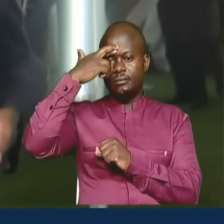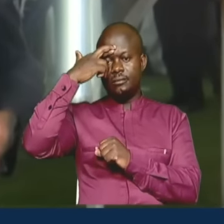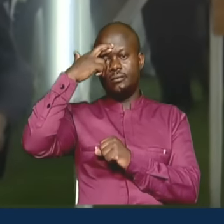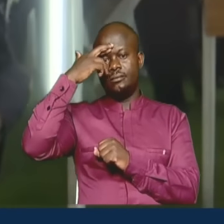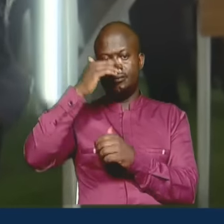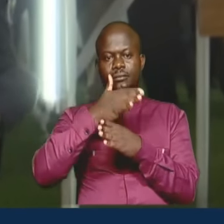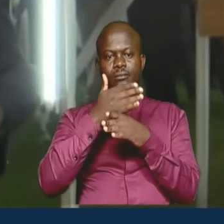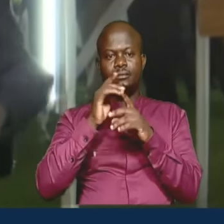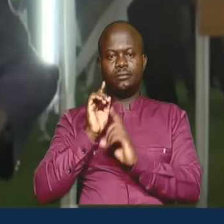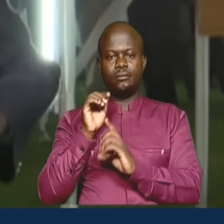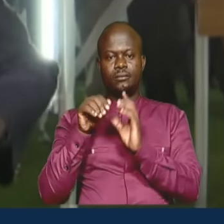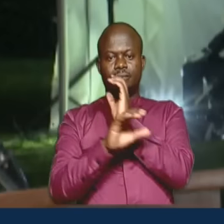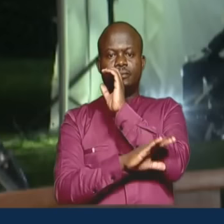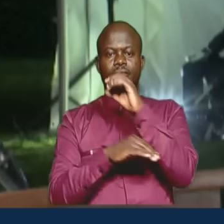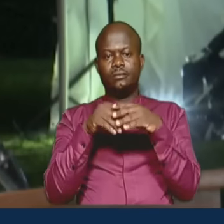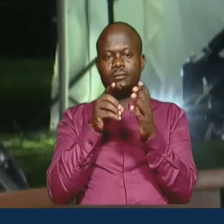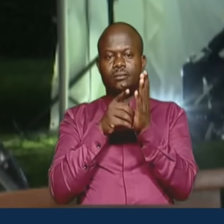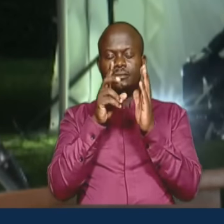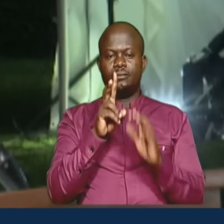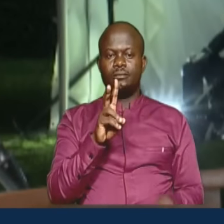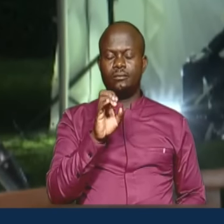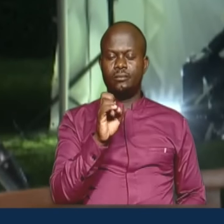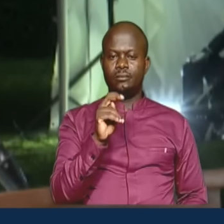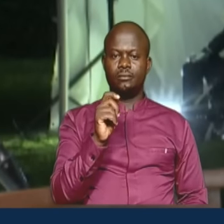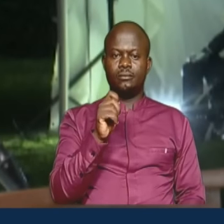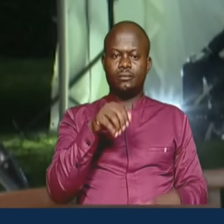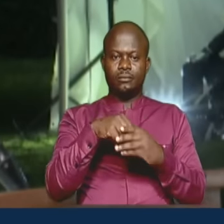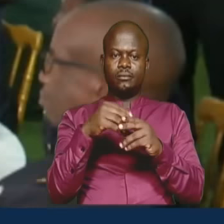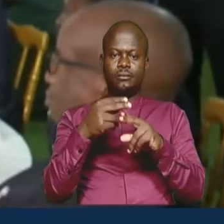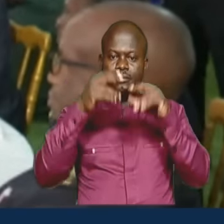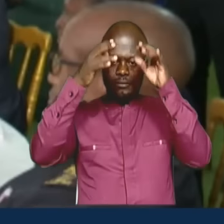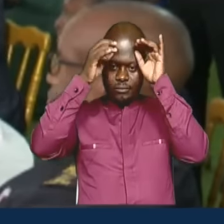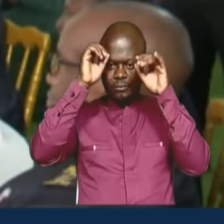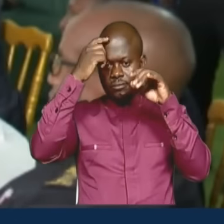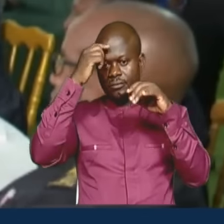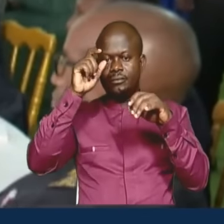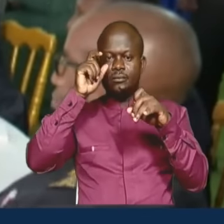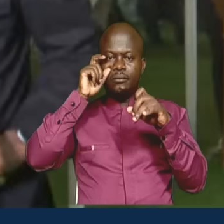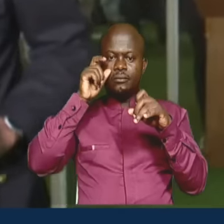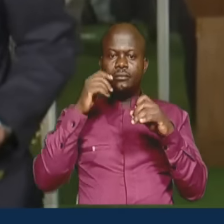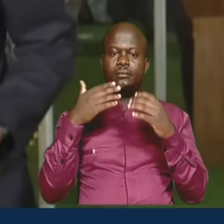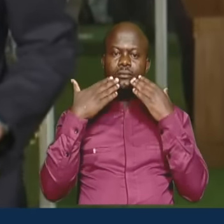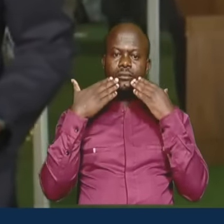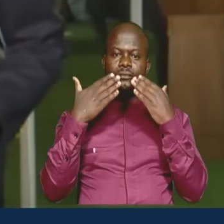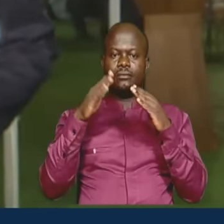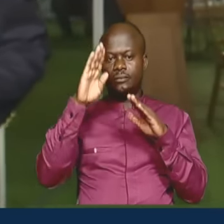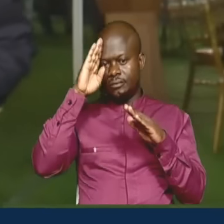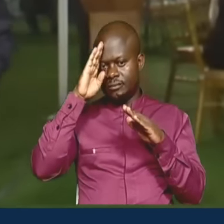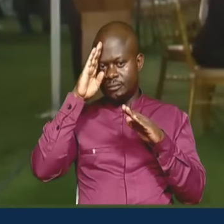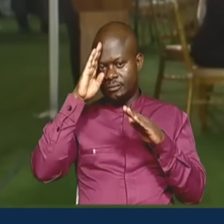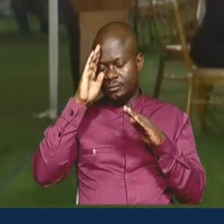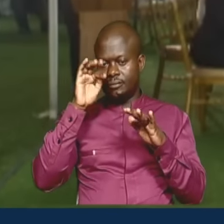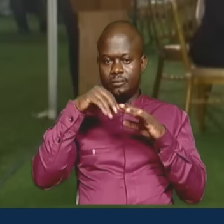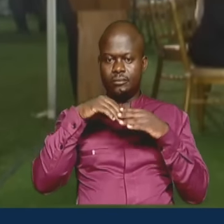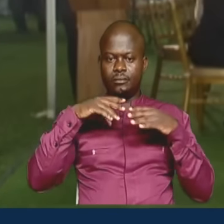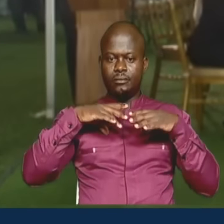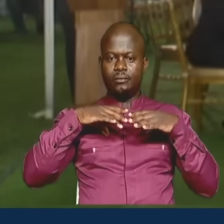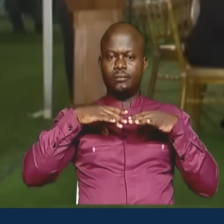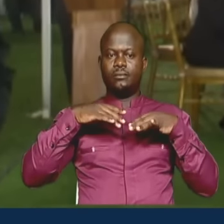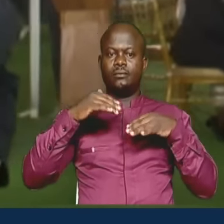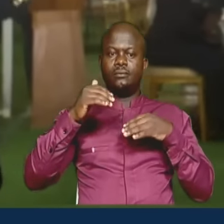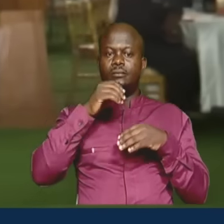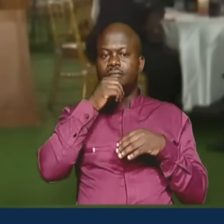w'umutekano mu gihugu Dr. Vincent Biruta mu izina rya Perezida wa Repubulika yashimiye abapolisi bagiye mu kiruhuko